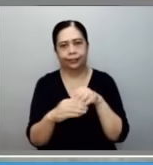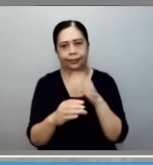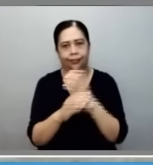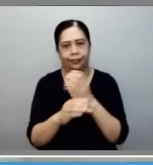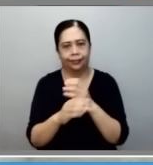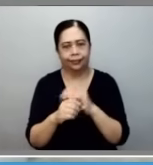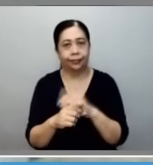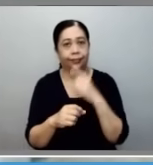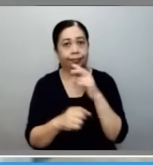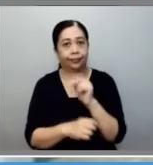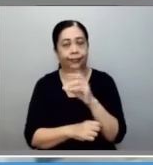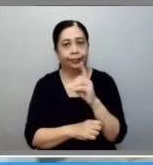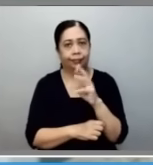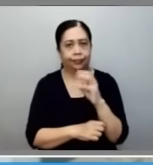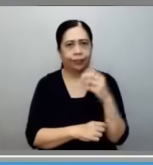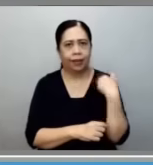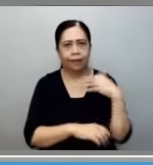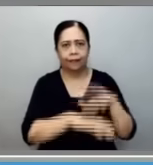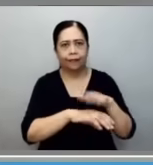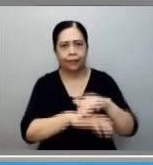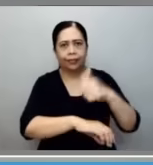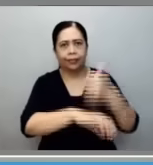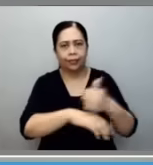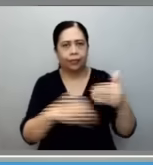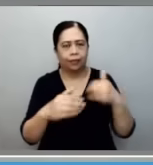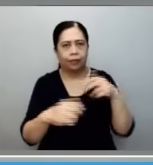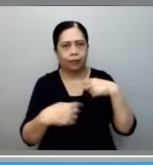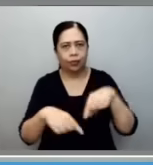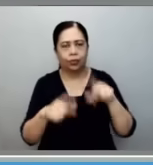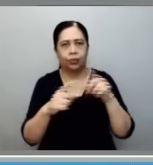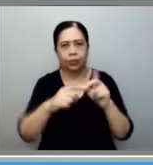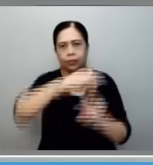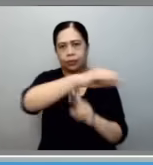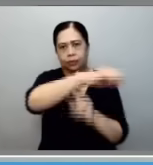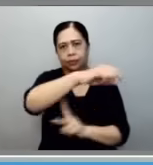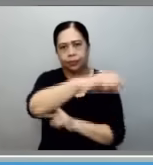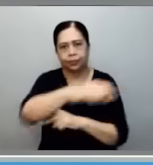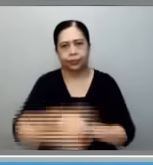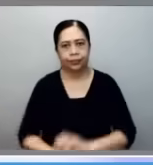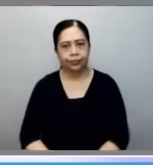ng MDRRMO, may warning signs na inilagay bago makarating sa ginagawang tulay.